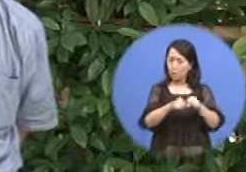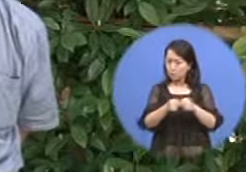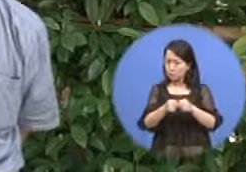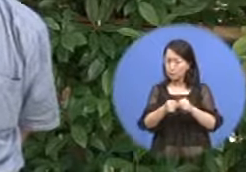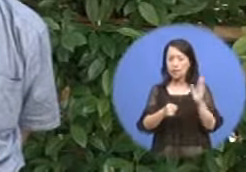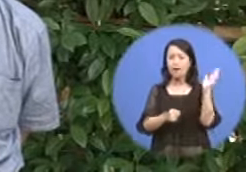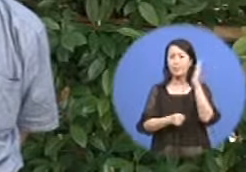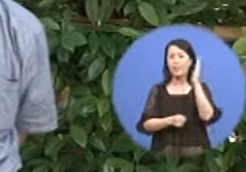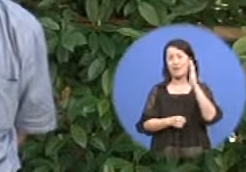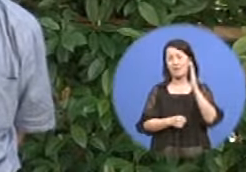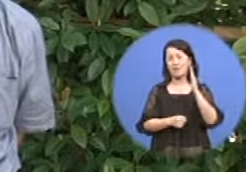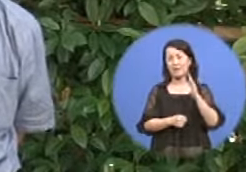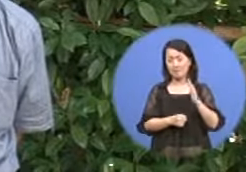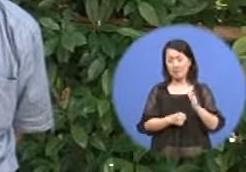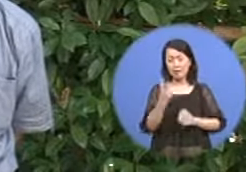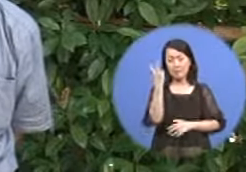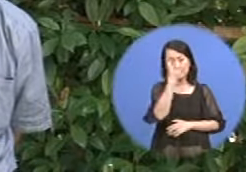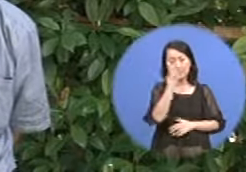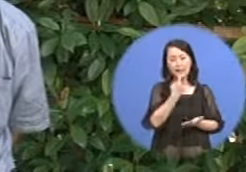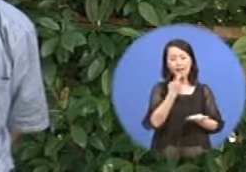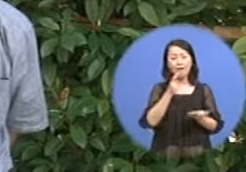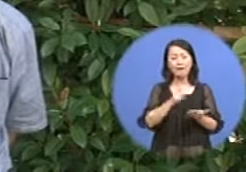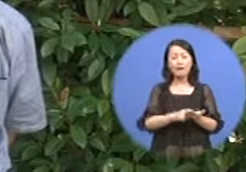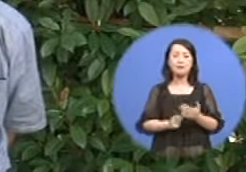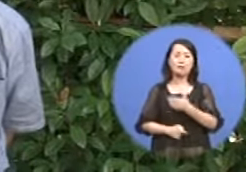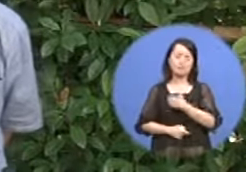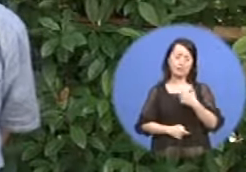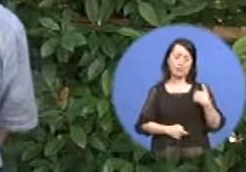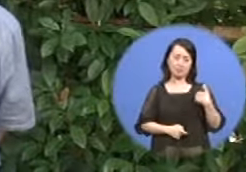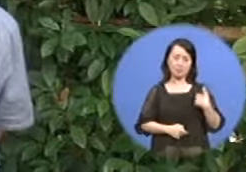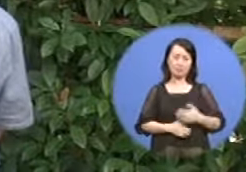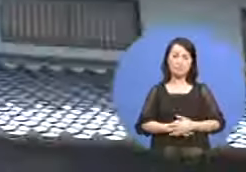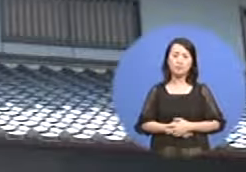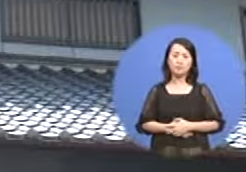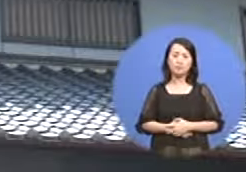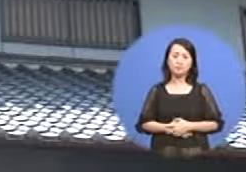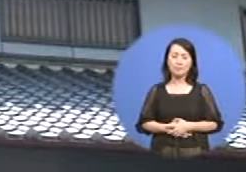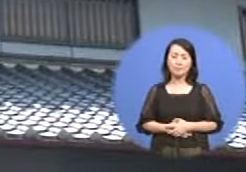ませんので、本当に簡単に診断することが可能です。